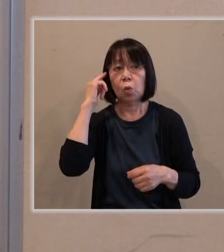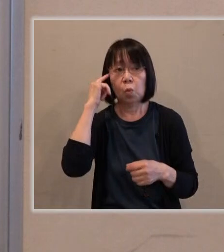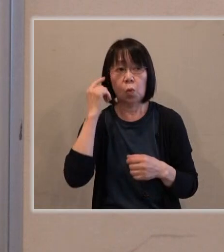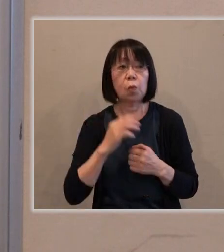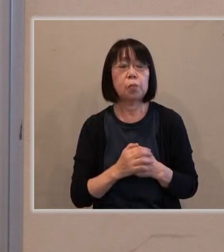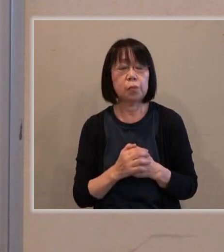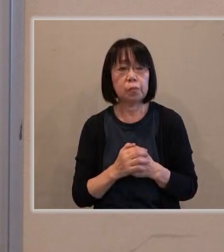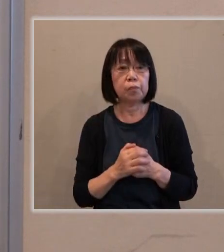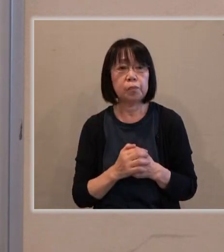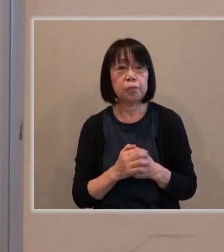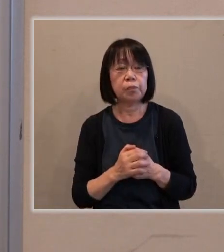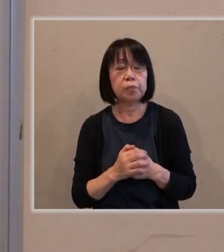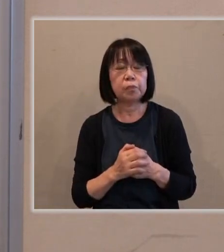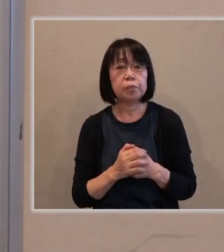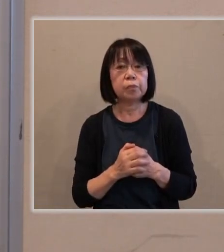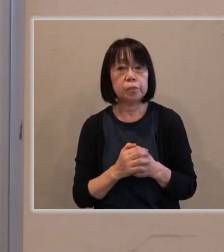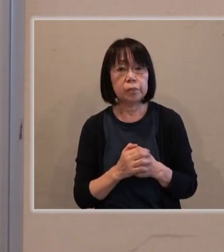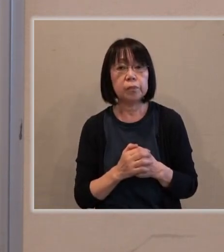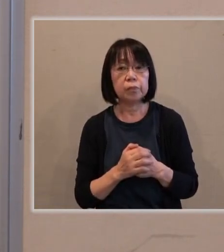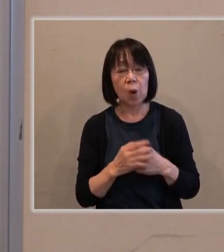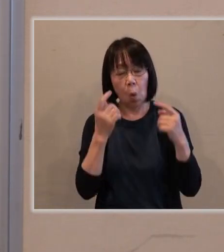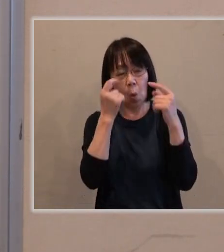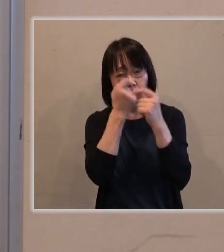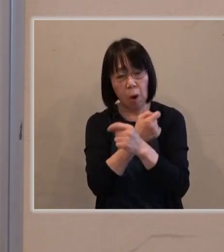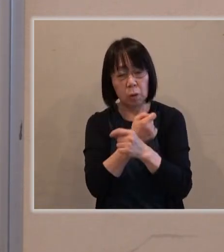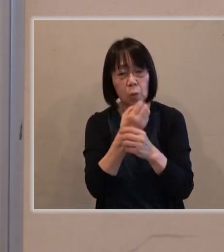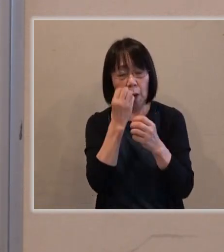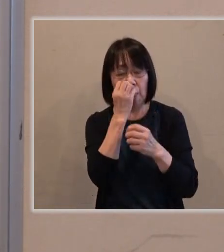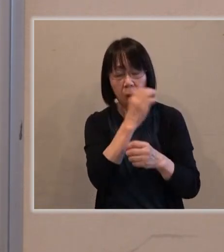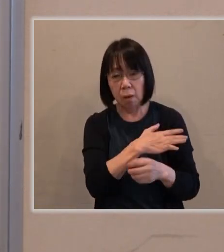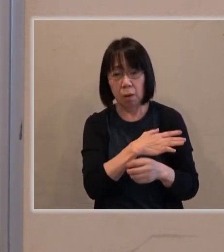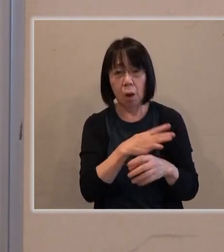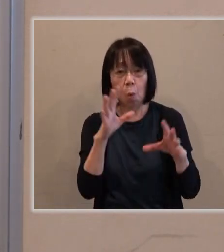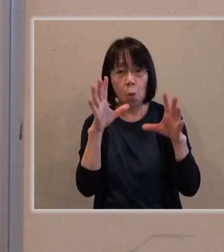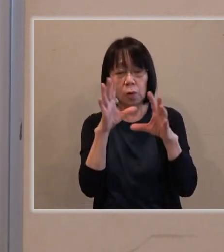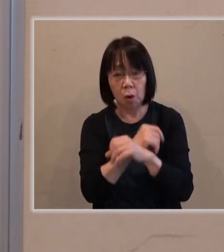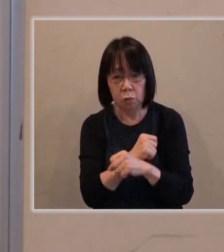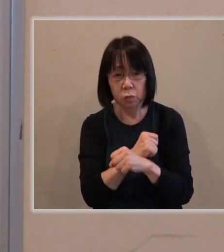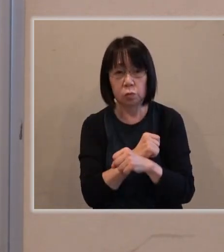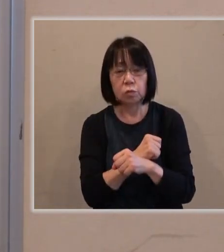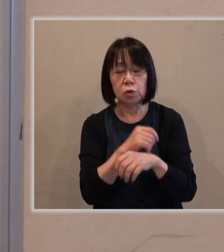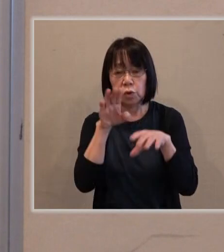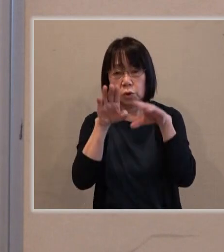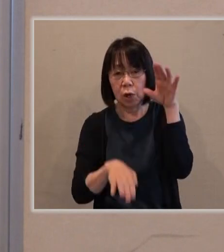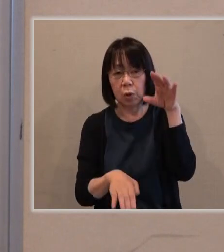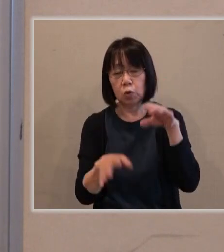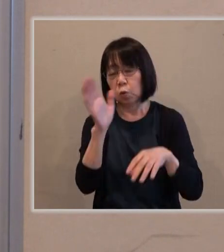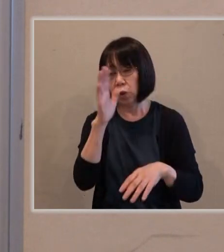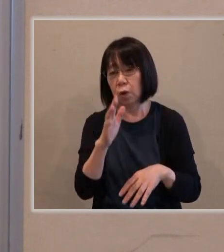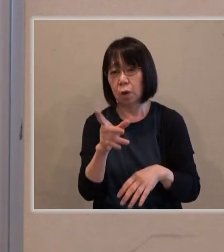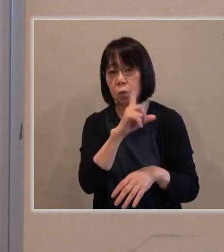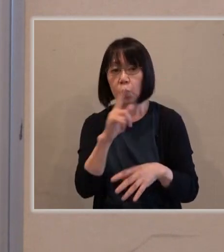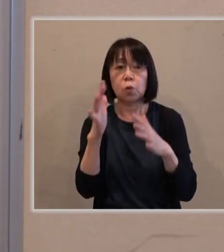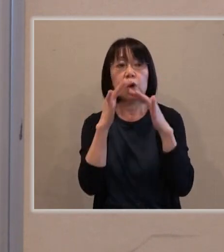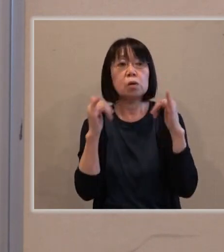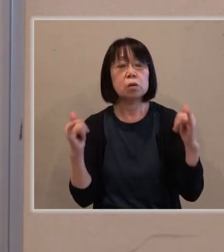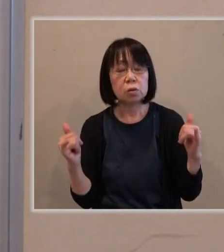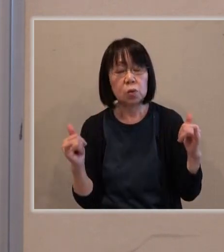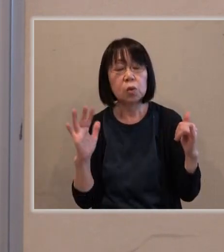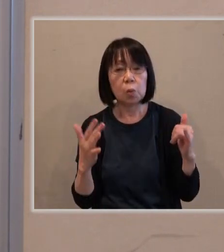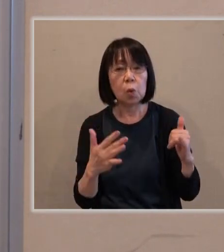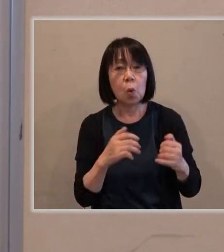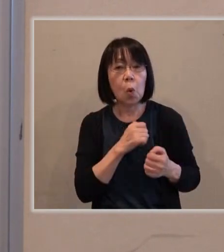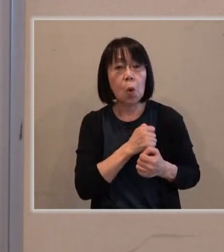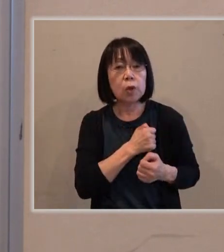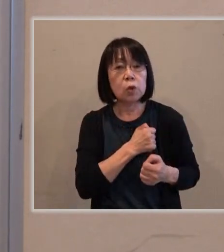り誤解であるとか偏見をなくすとか、そういう差別をしないとか、どんな人でも命の